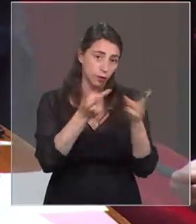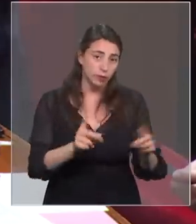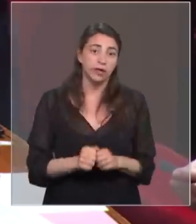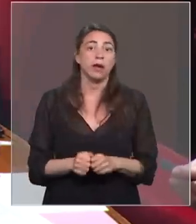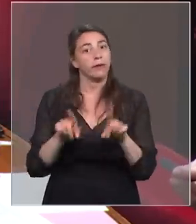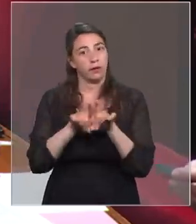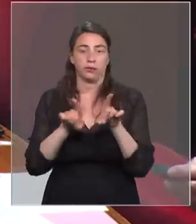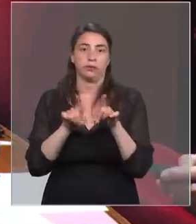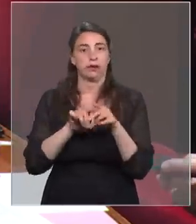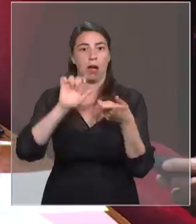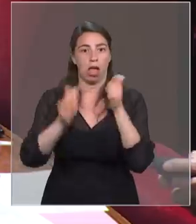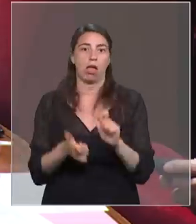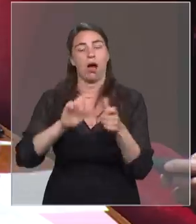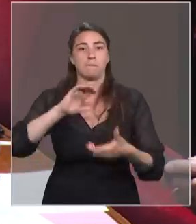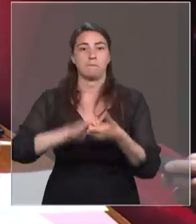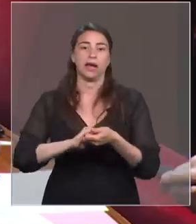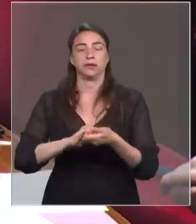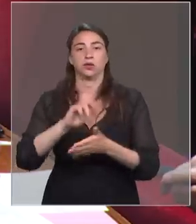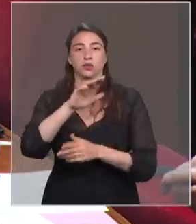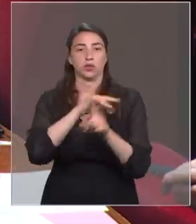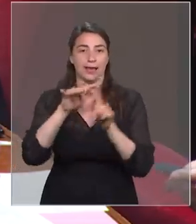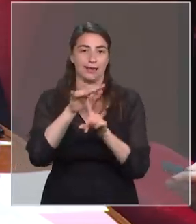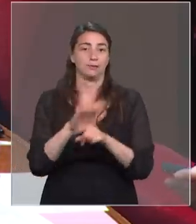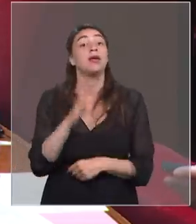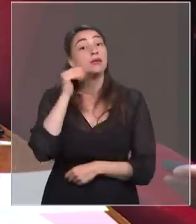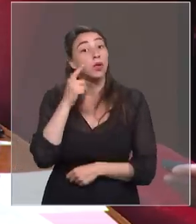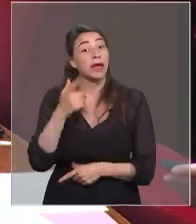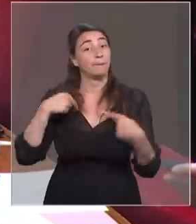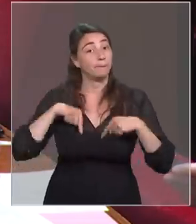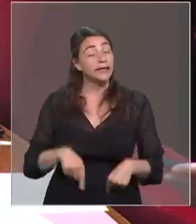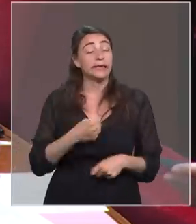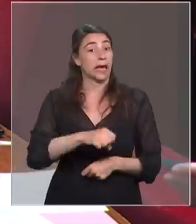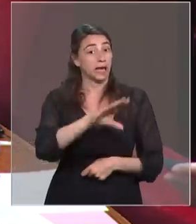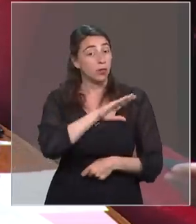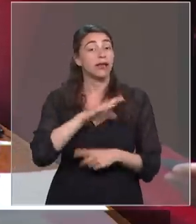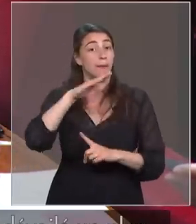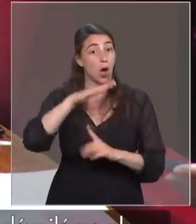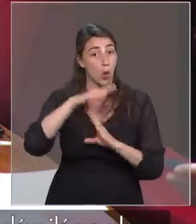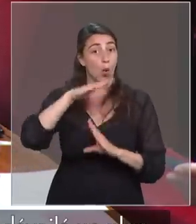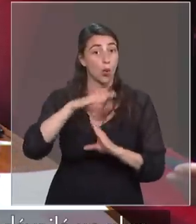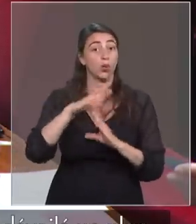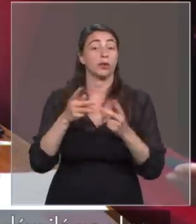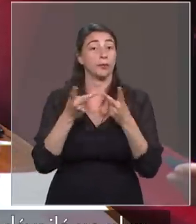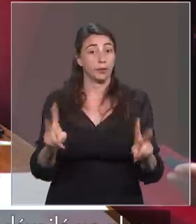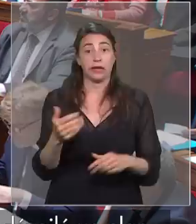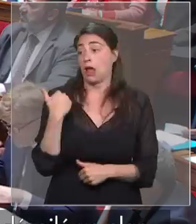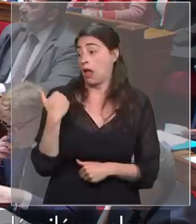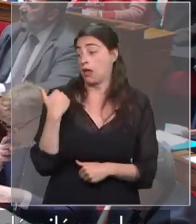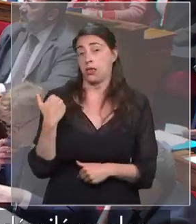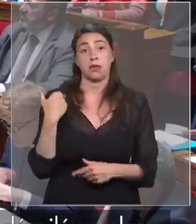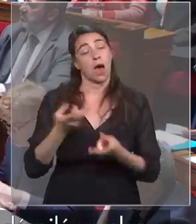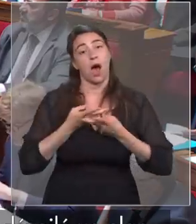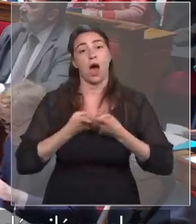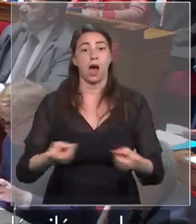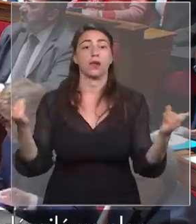pacte social. C'est bien pourquoi le ministre en charge des comptes publics a annoncé ces dernières semaines un plan d'action